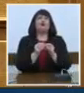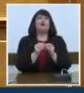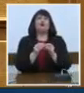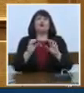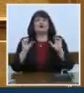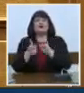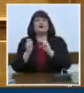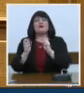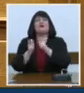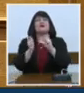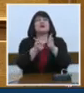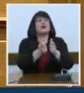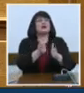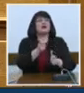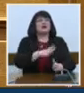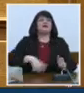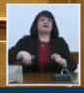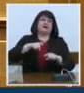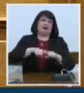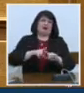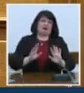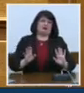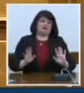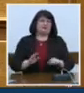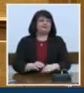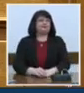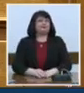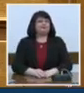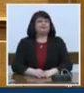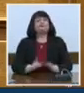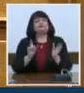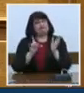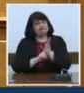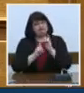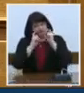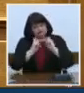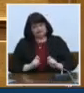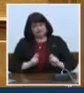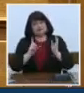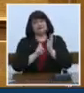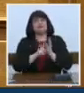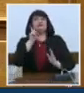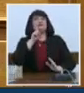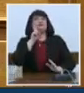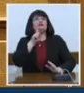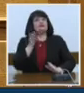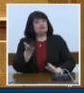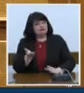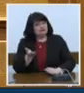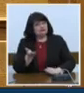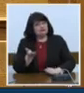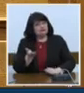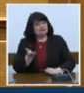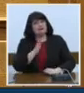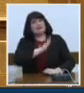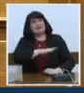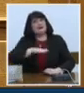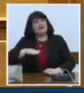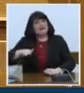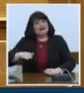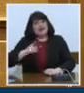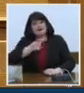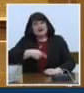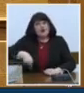της πατρίδας μας. Το οφείλουμε. Το οφείλουμε στις γυναίκες, στα παιδιά, σε κάθε συμπολίτη